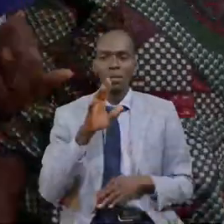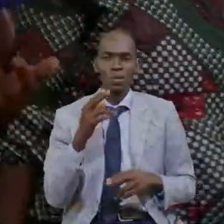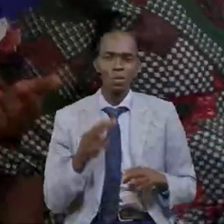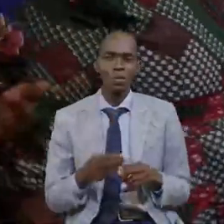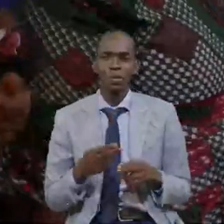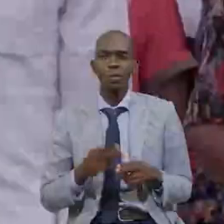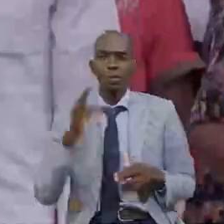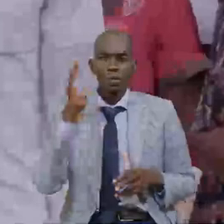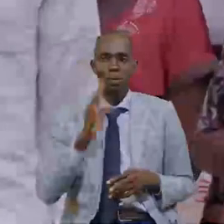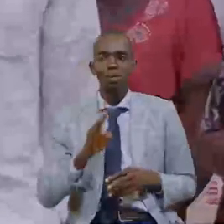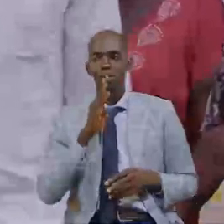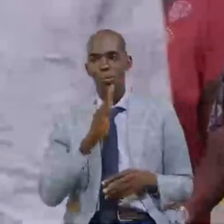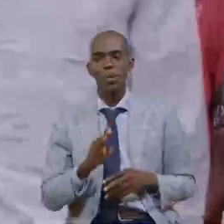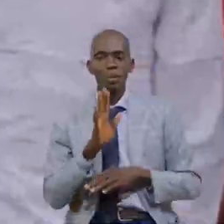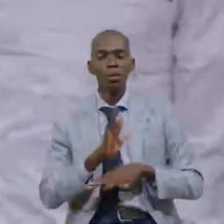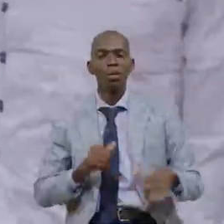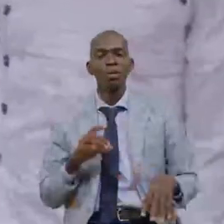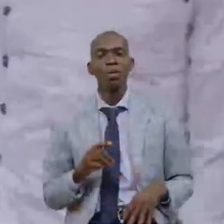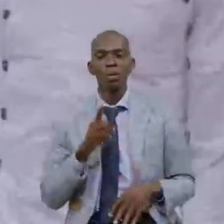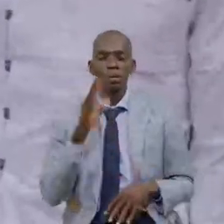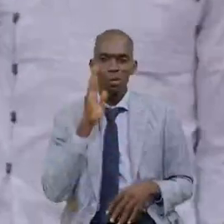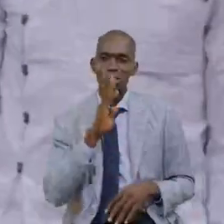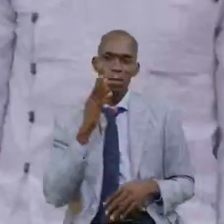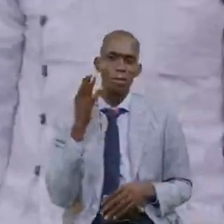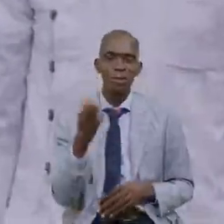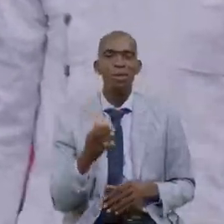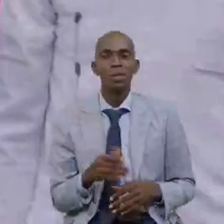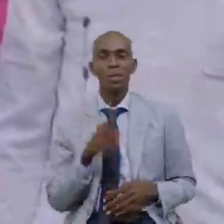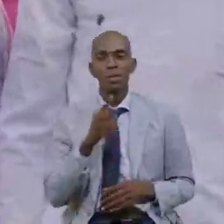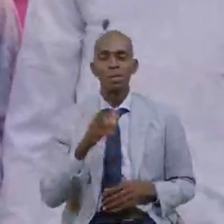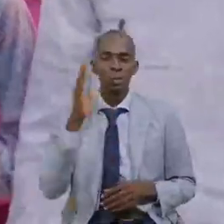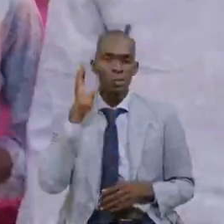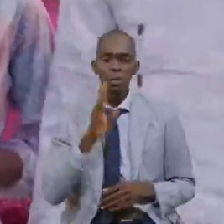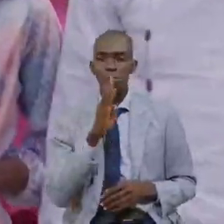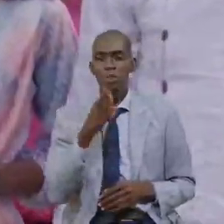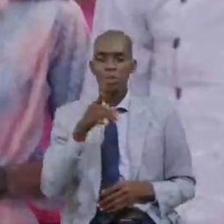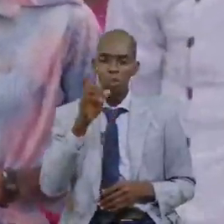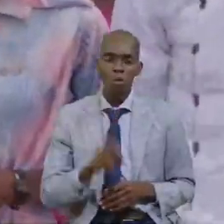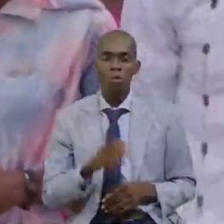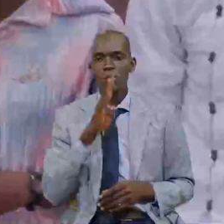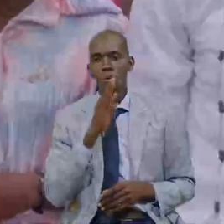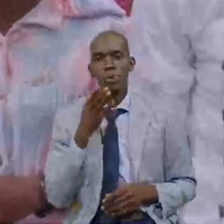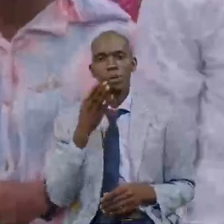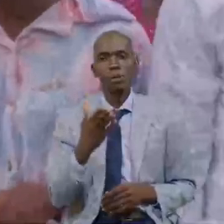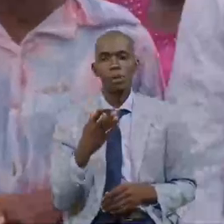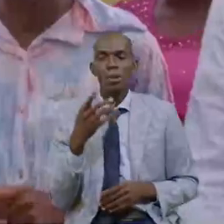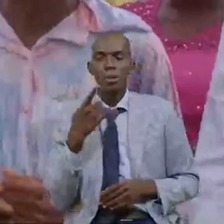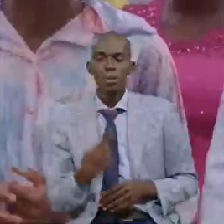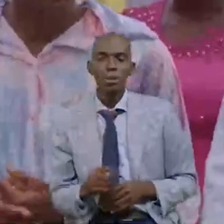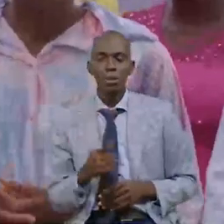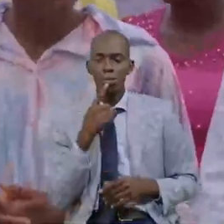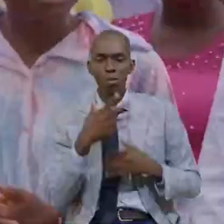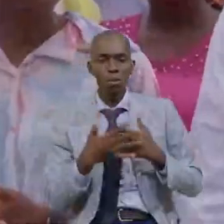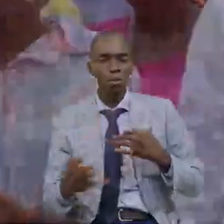ton nom sera appelé. Tu seras là. Tu dois être là. Le sang